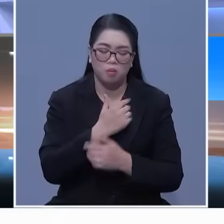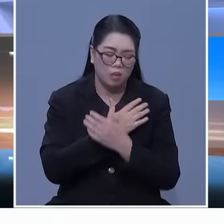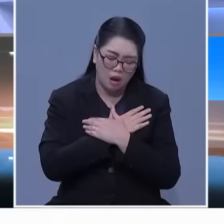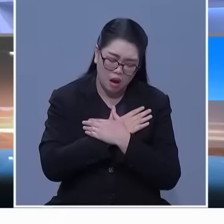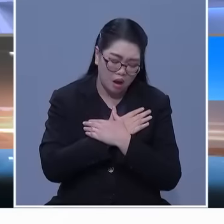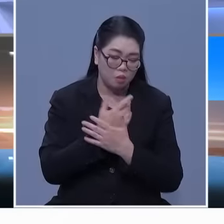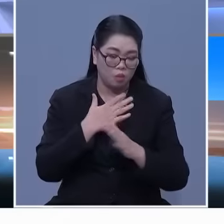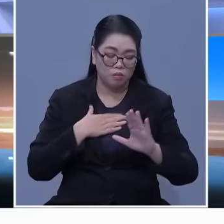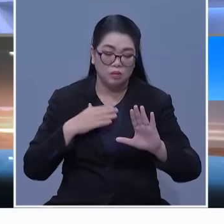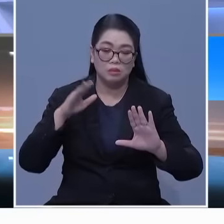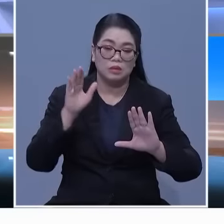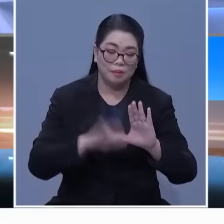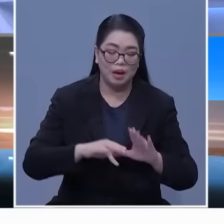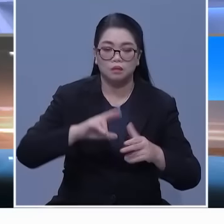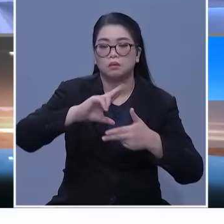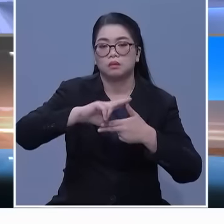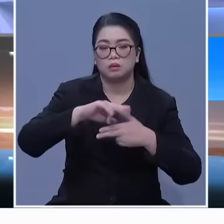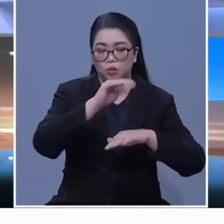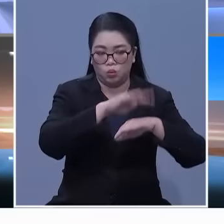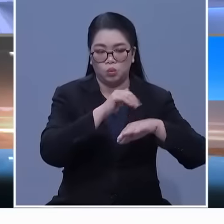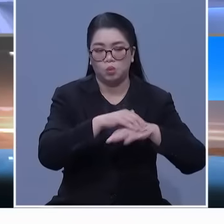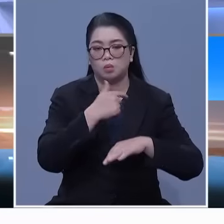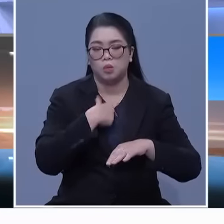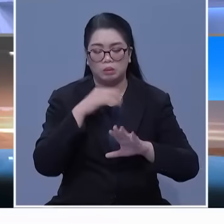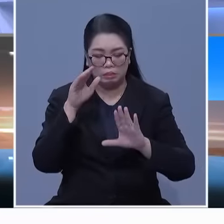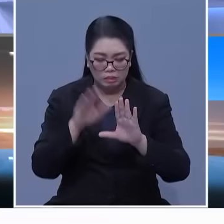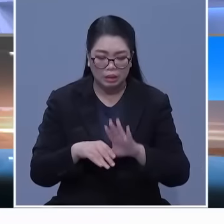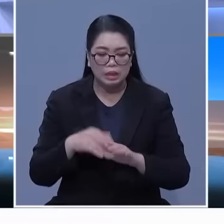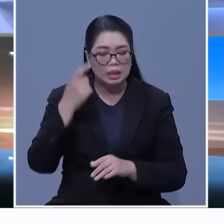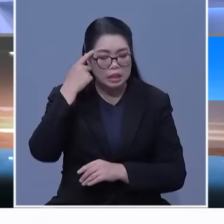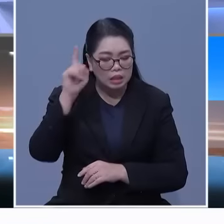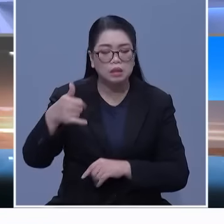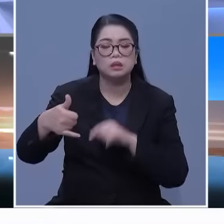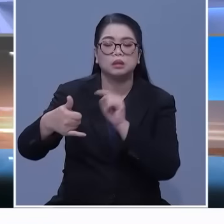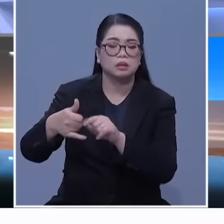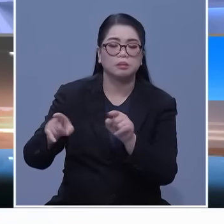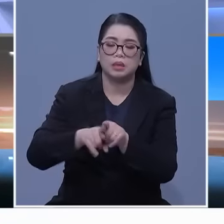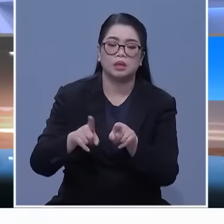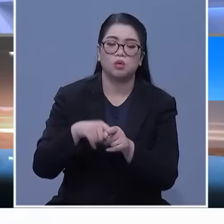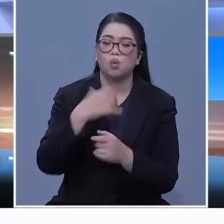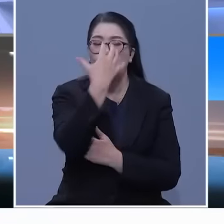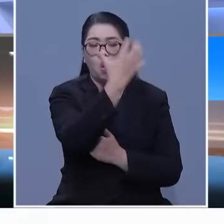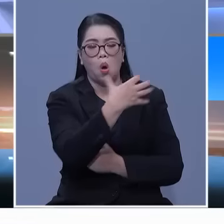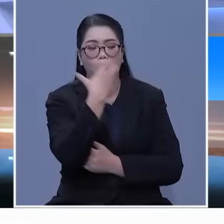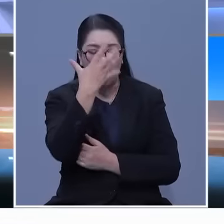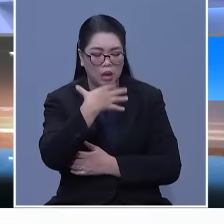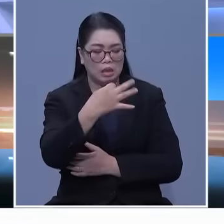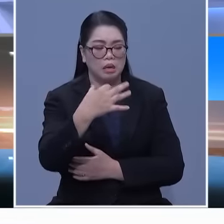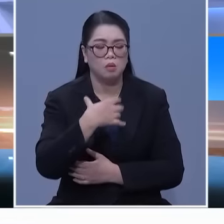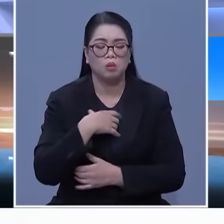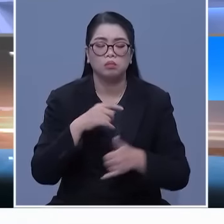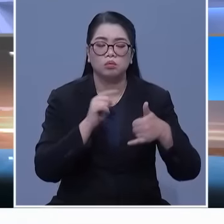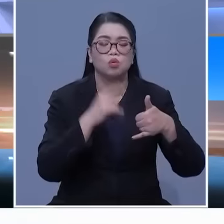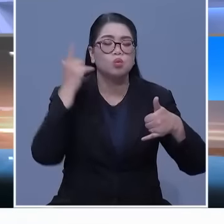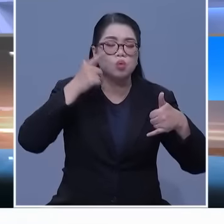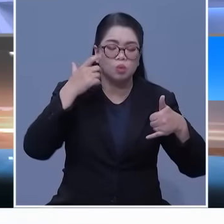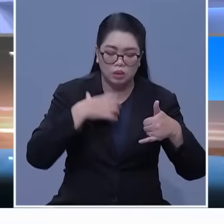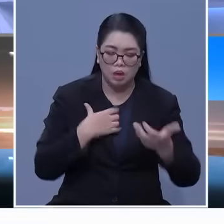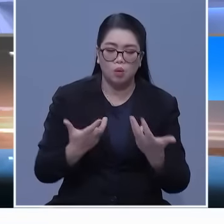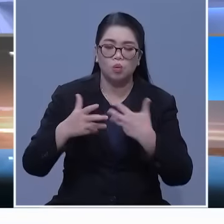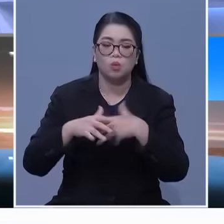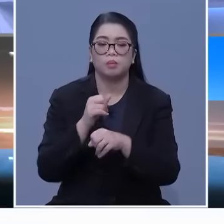กสมัครเข้าพรรคพลังประชารัฐคือถูกชวนไปนึกถึงคุณวันตอนนี้เลยผมเนี่ยถูกหลอกบอกว่าลุงป้อมอยากร่วมงานด้วยแต่จริ